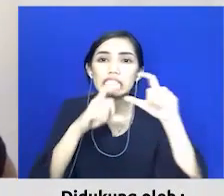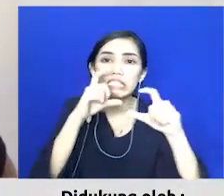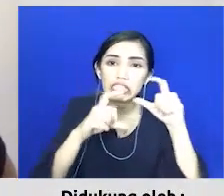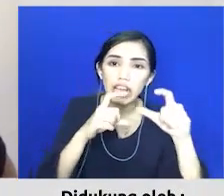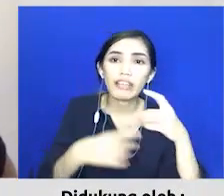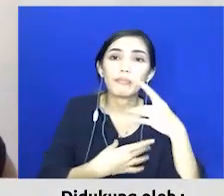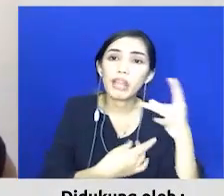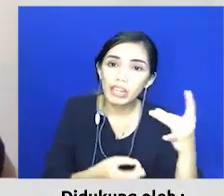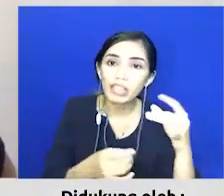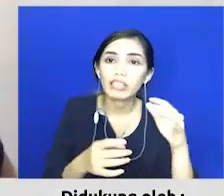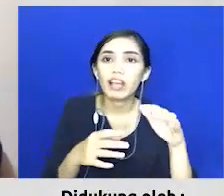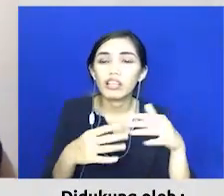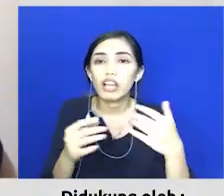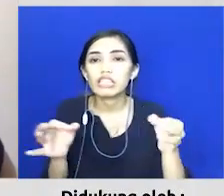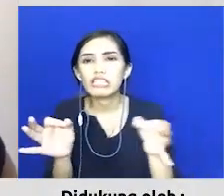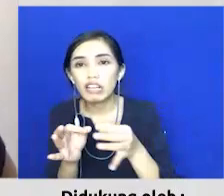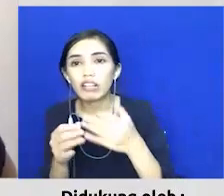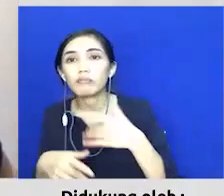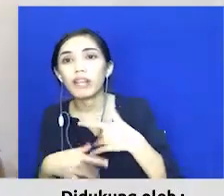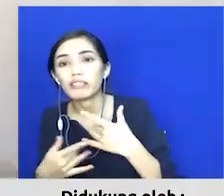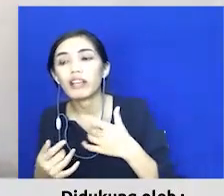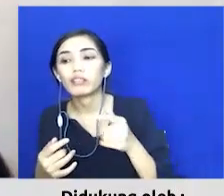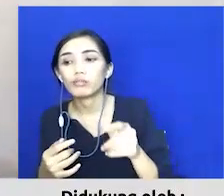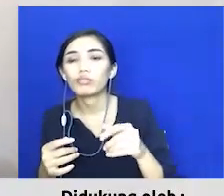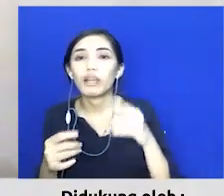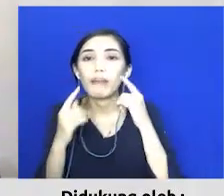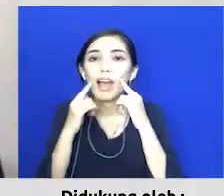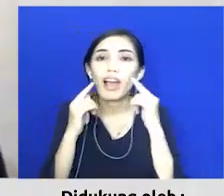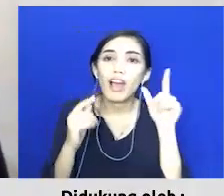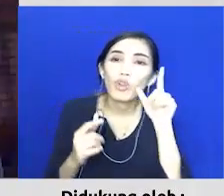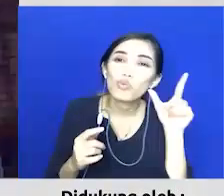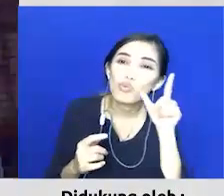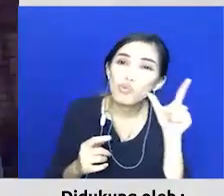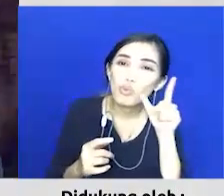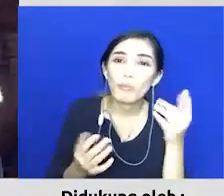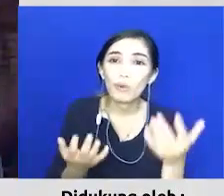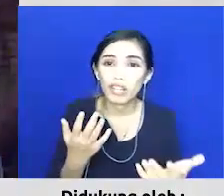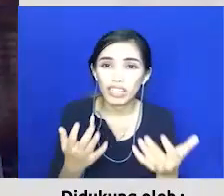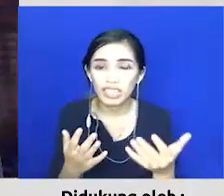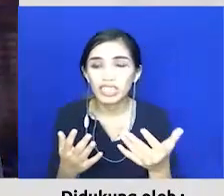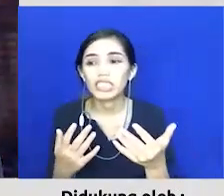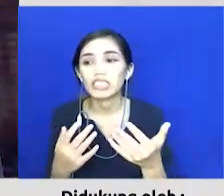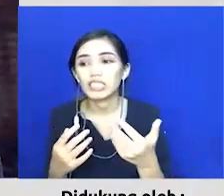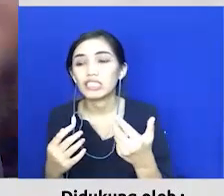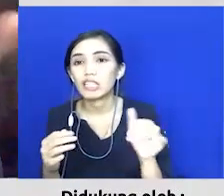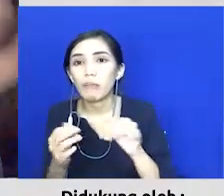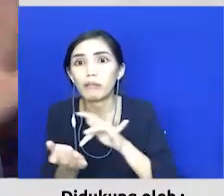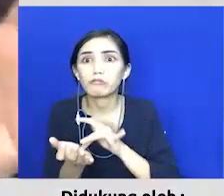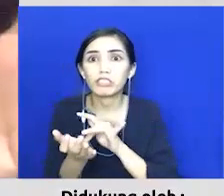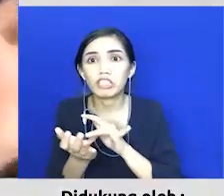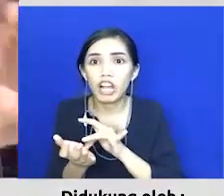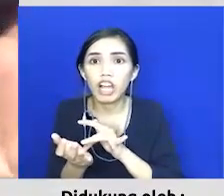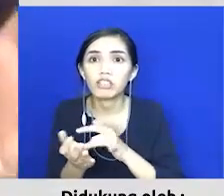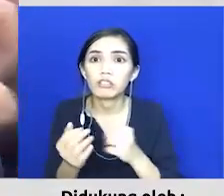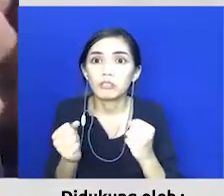dan ketegangan itu selalu, kalau kita lihat lewat jam malam itu ada warna film noir gitu ya, warna film apa